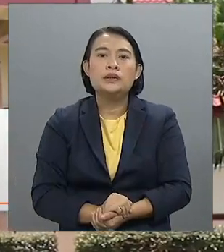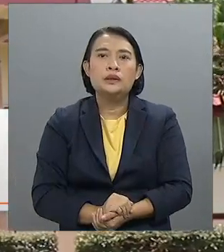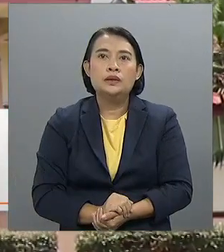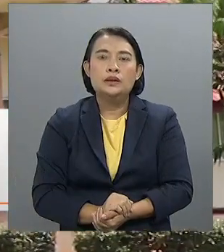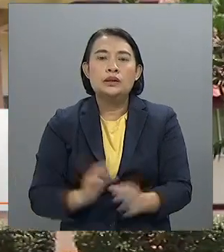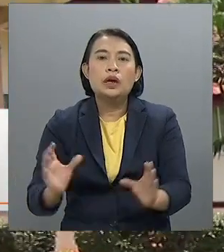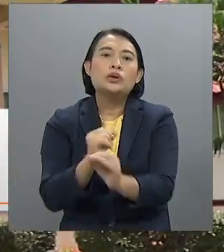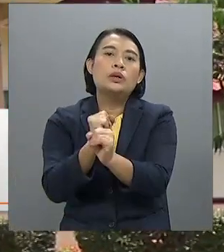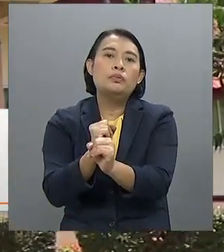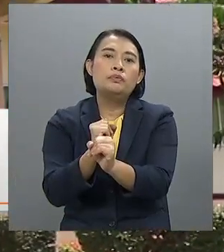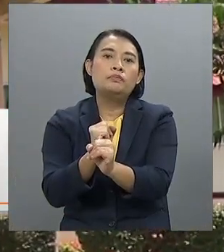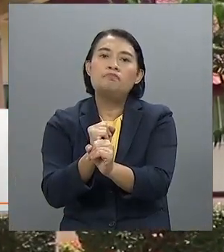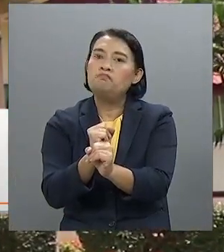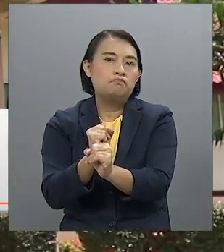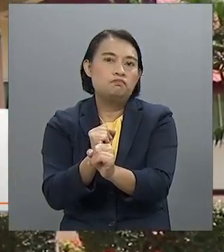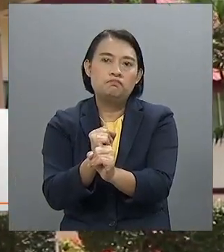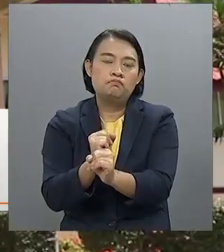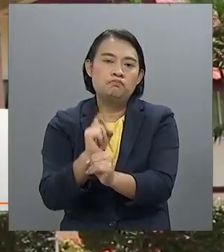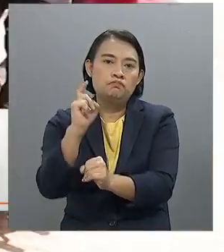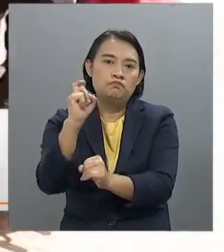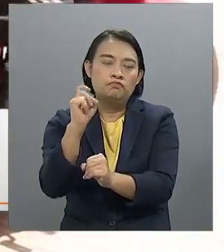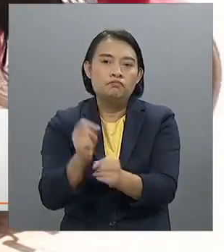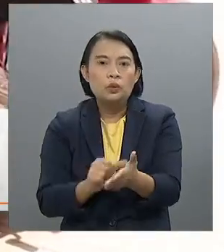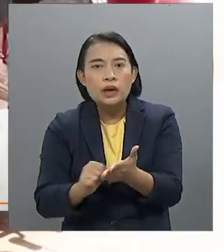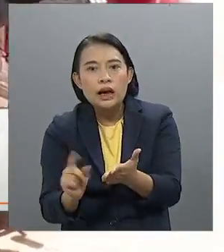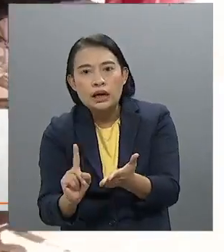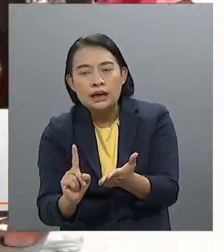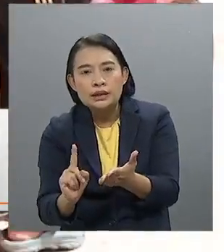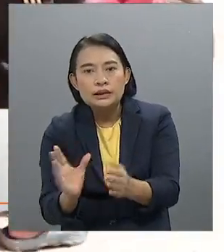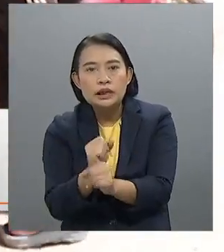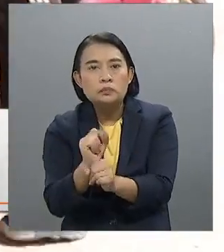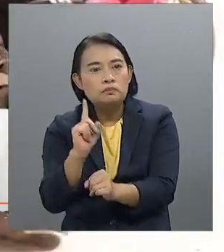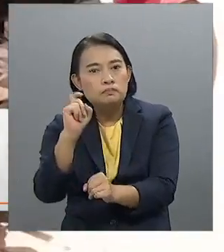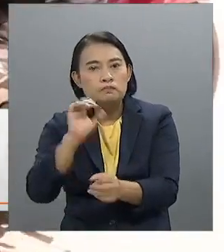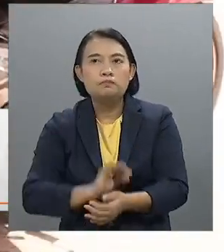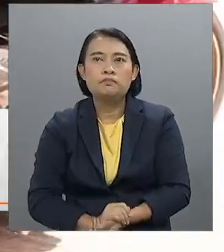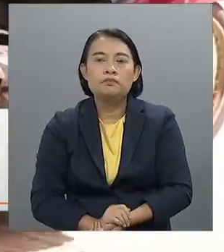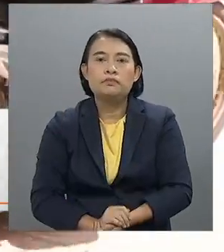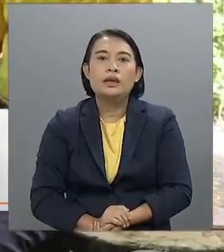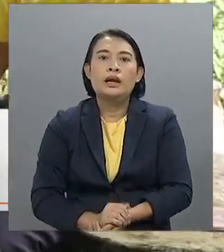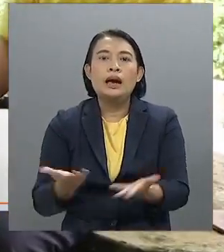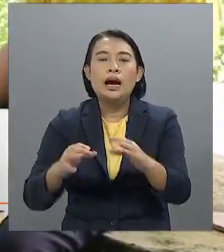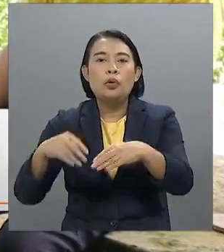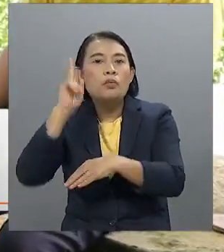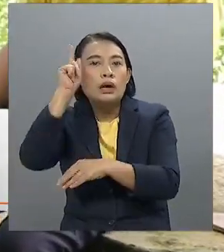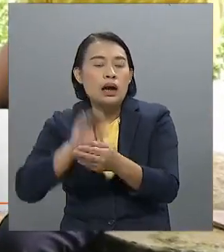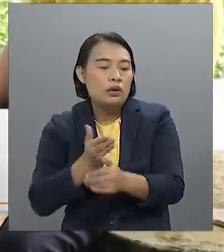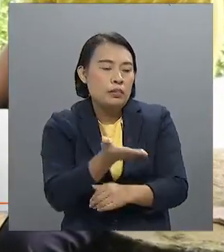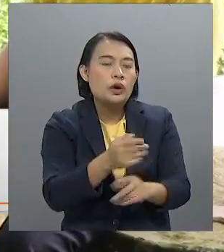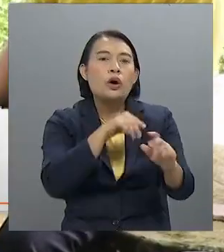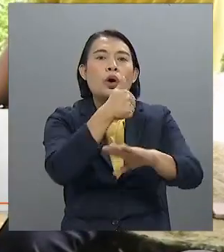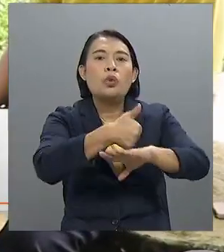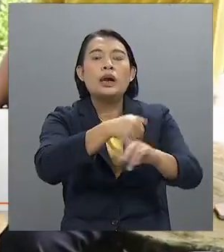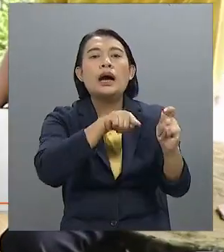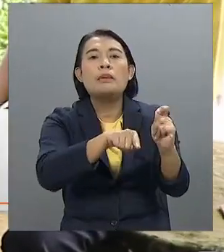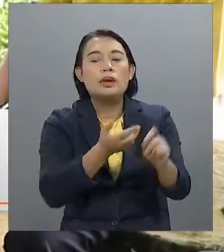ได้นะคะว่าจะแก้ไขกันอย่างไรทีมข่าวก็เลยขอความช่วยเหลือไปถึงนายธนิตสุภาแสนเป็นในอำเภอเทิงเลยค่ะเพื่อช่